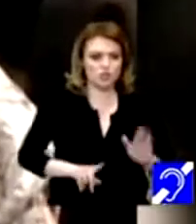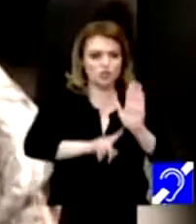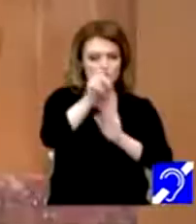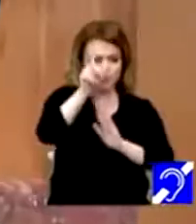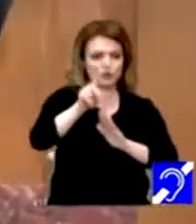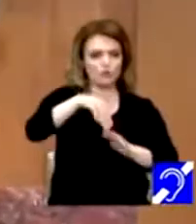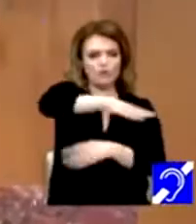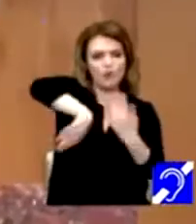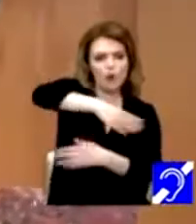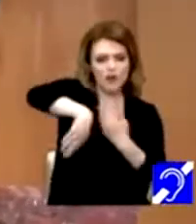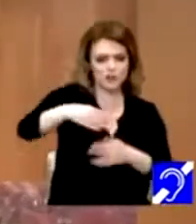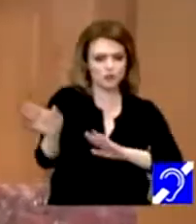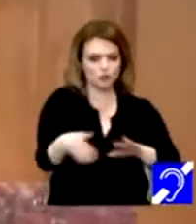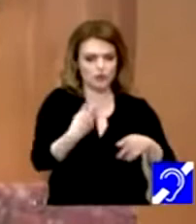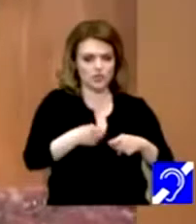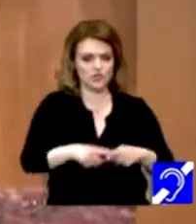violențe.